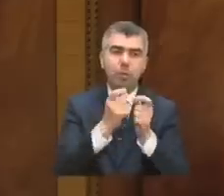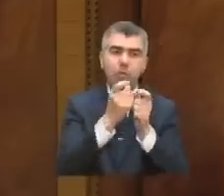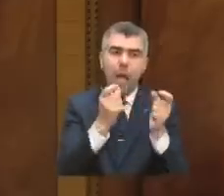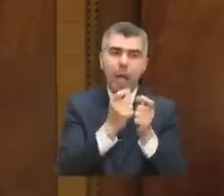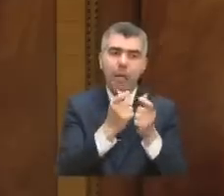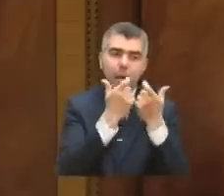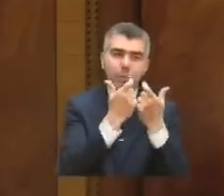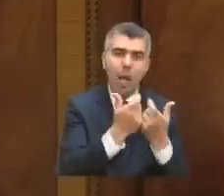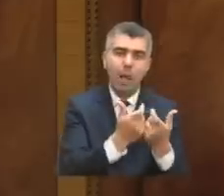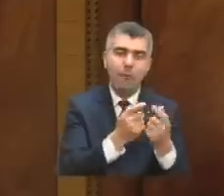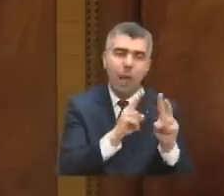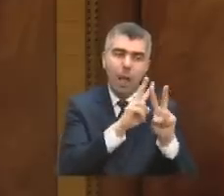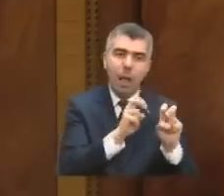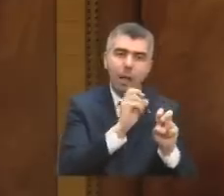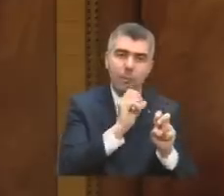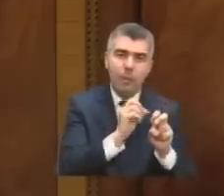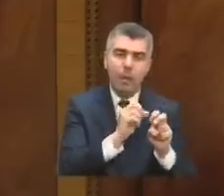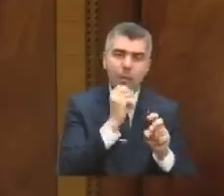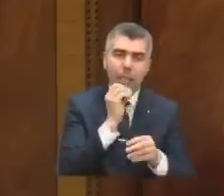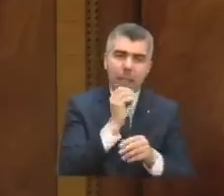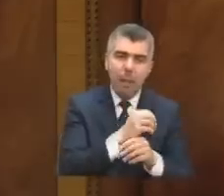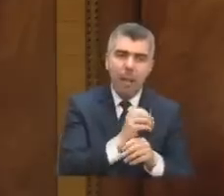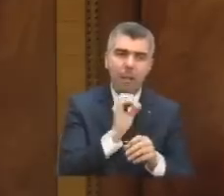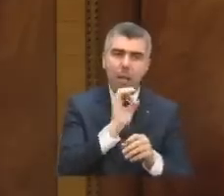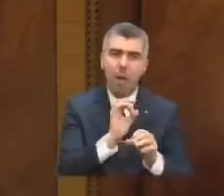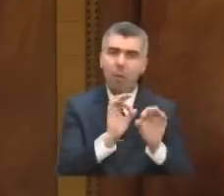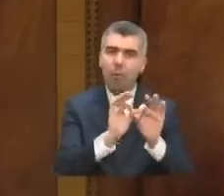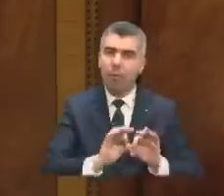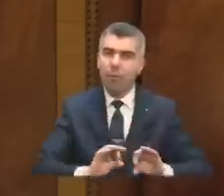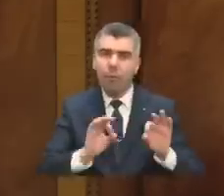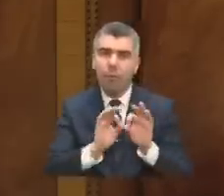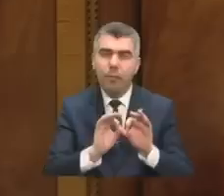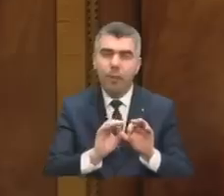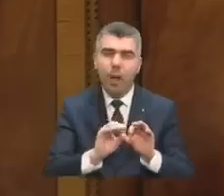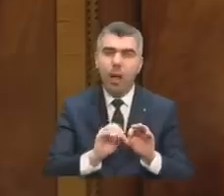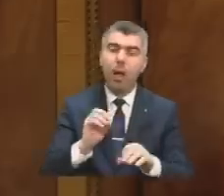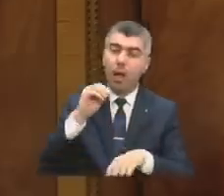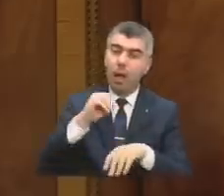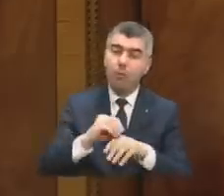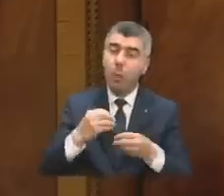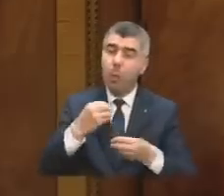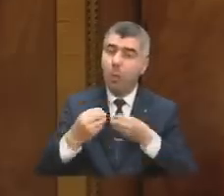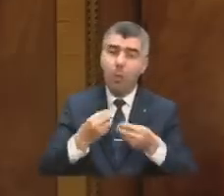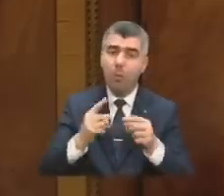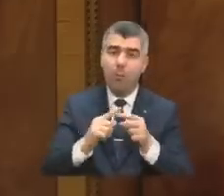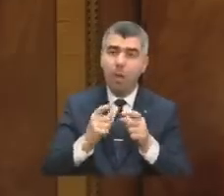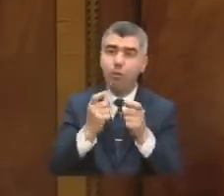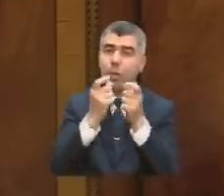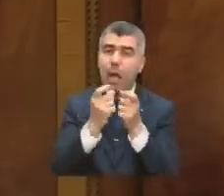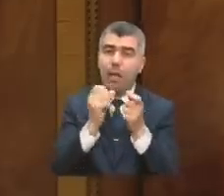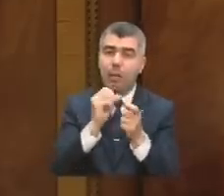الاشراف ومراقبه تنفيذ عقود التدبير المفوض وعدم الزام شركات المفوض لها